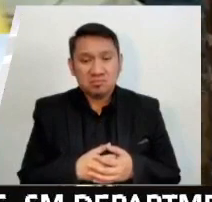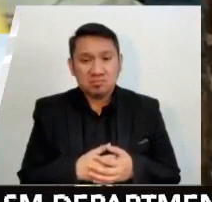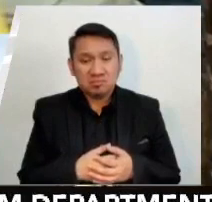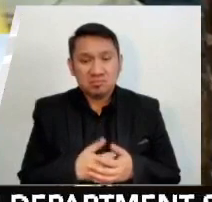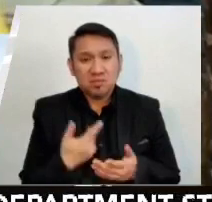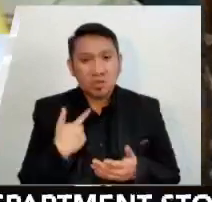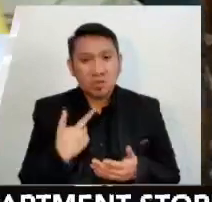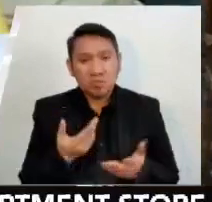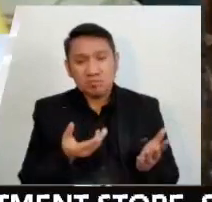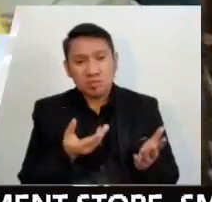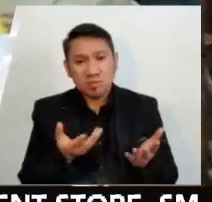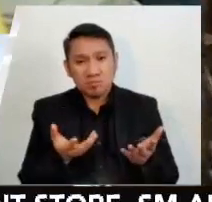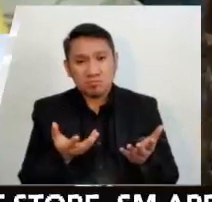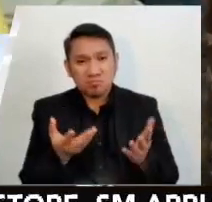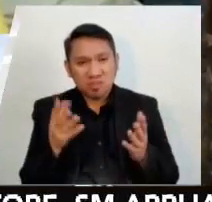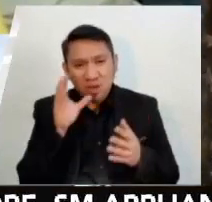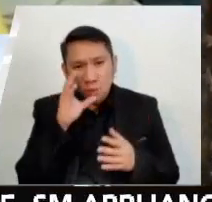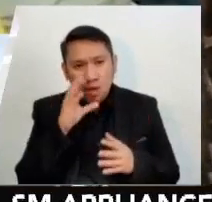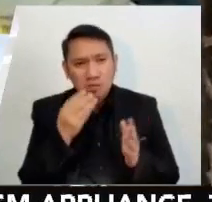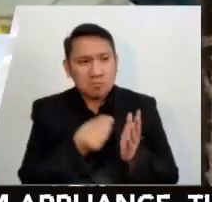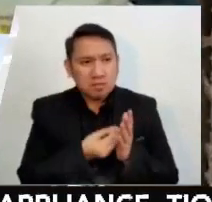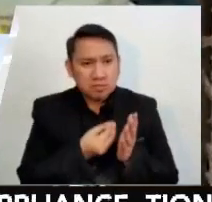gayon,